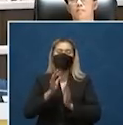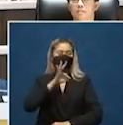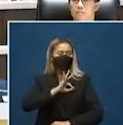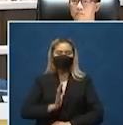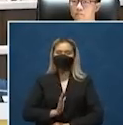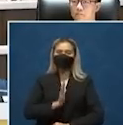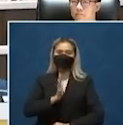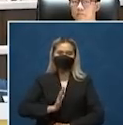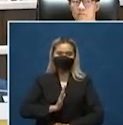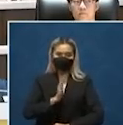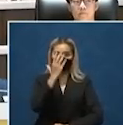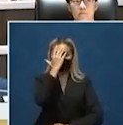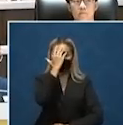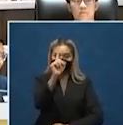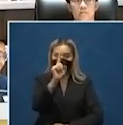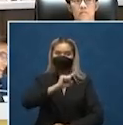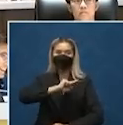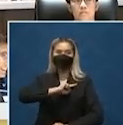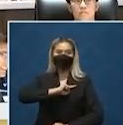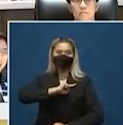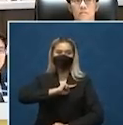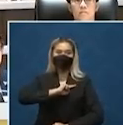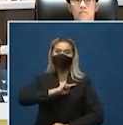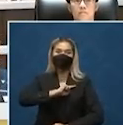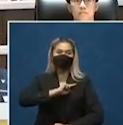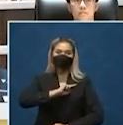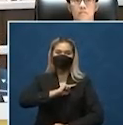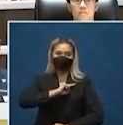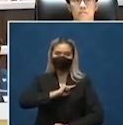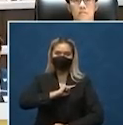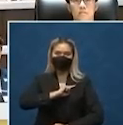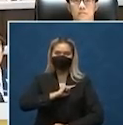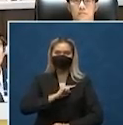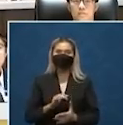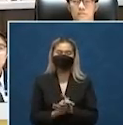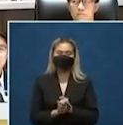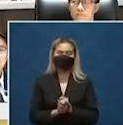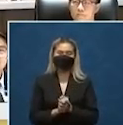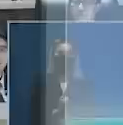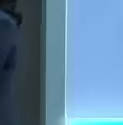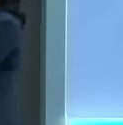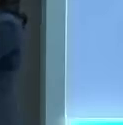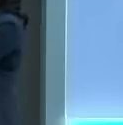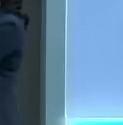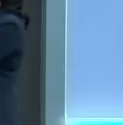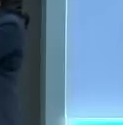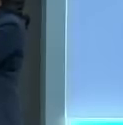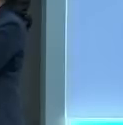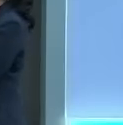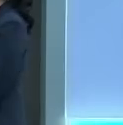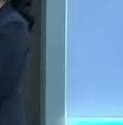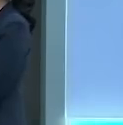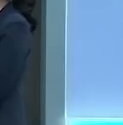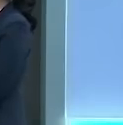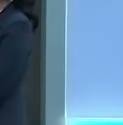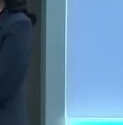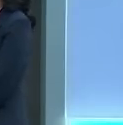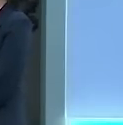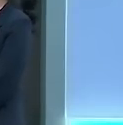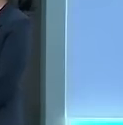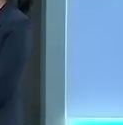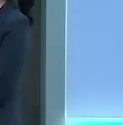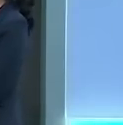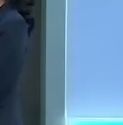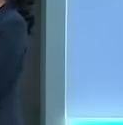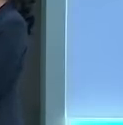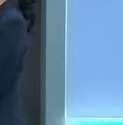เนี่ยคืองดออกเสียงไปเลยเพราะว่าไม่ได้หนุนเรื่องของอ่ามาตรา 112ไงอืมสุดท้ายก็เลยกลายเป็นว่าคุณของปฏิพัทธ์เนี่ยก็ได้เป็นว่า